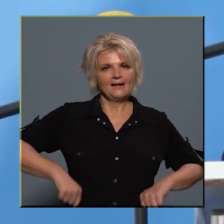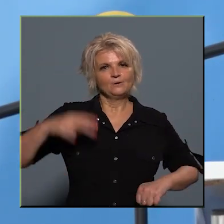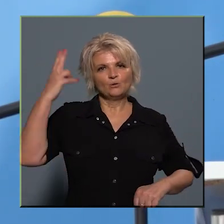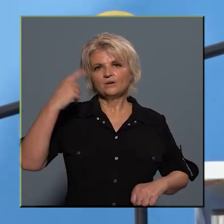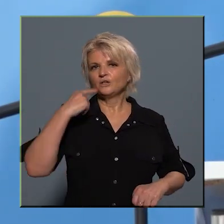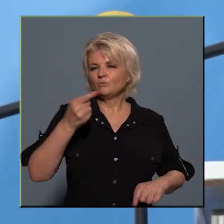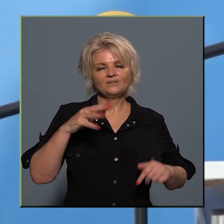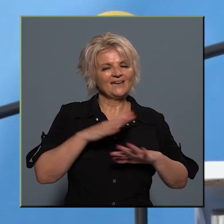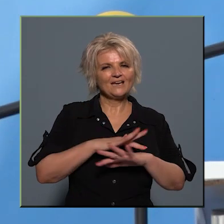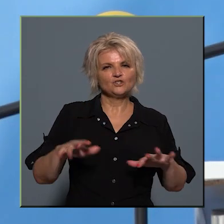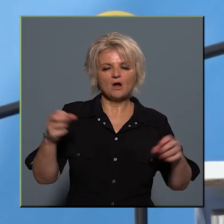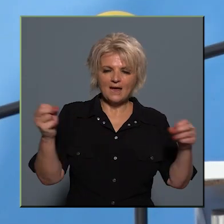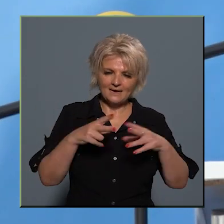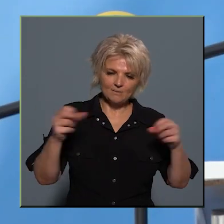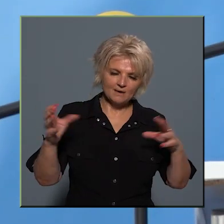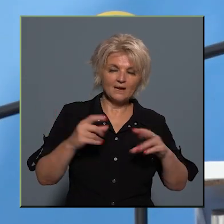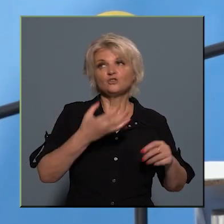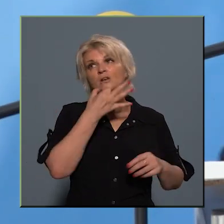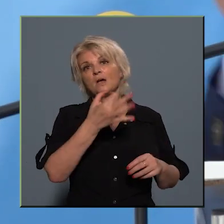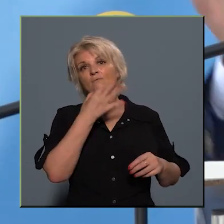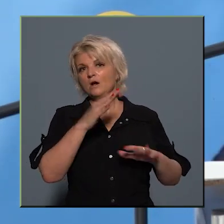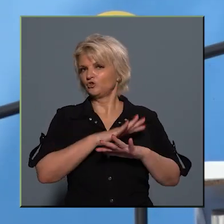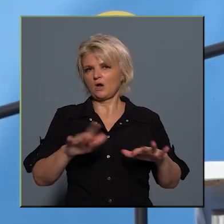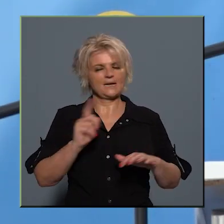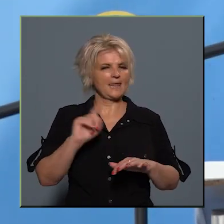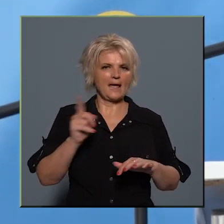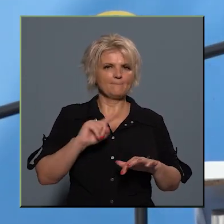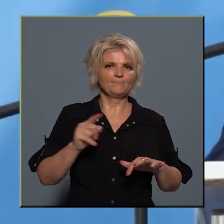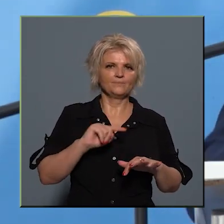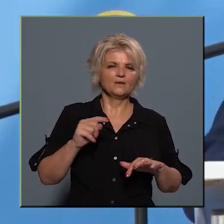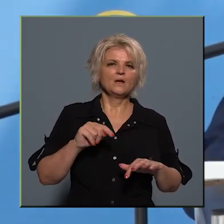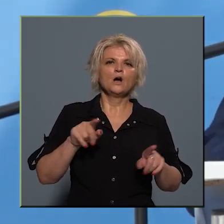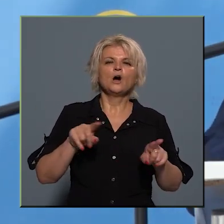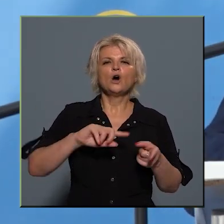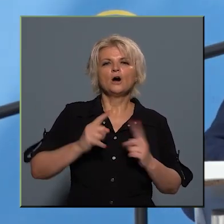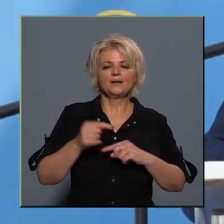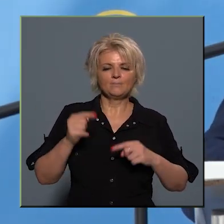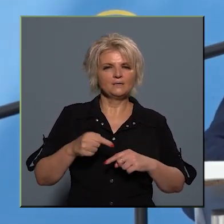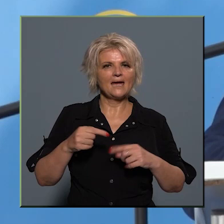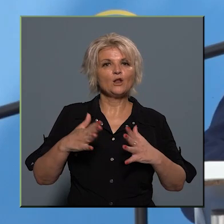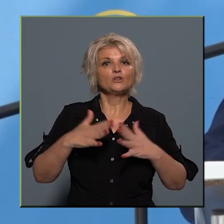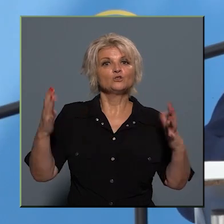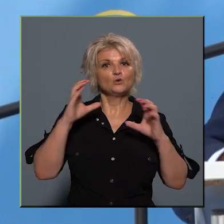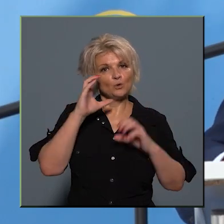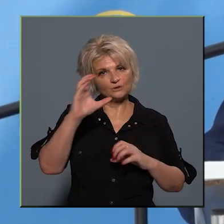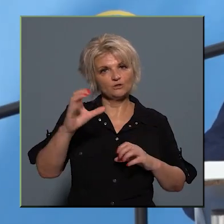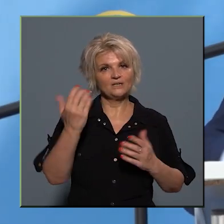a e-mailek és a hangzatos szavak legyenek, hanem ilyen típusú implementációk és a széles nagy közönség, a gazdasági világ és a